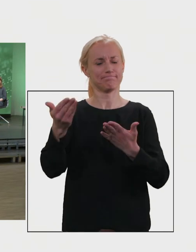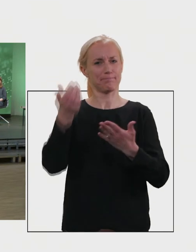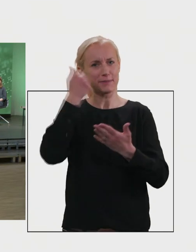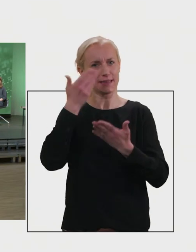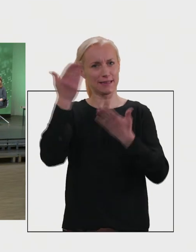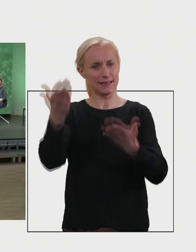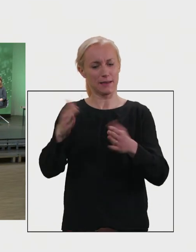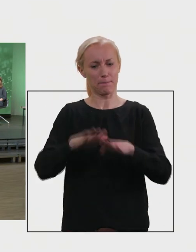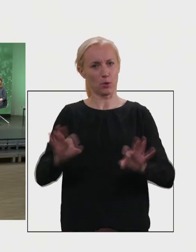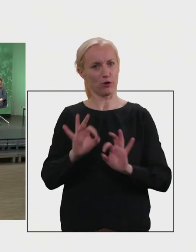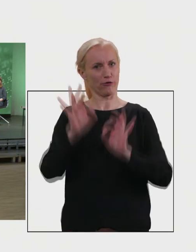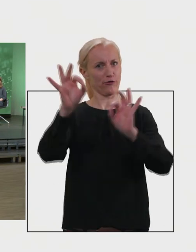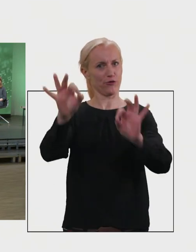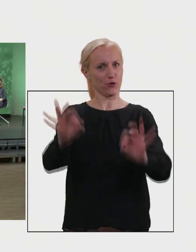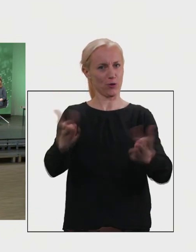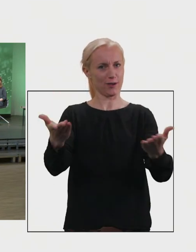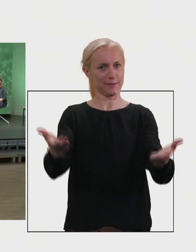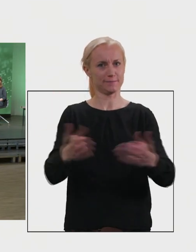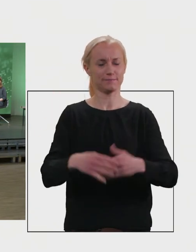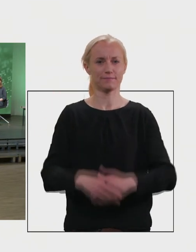die Bühne gehört euch.